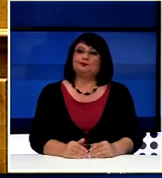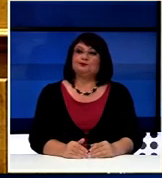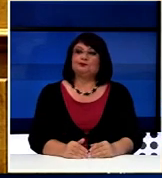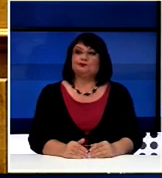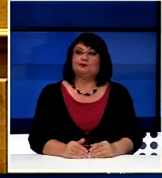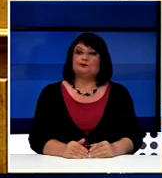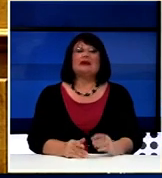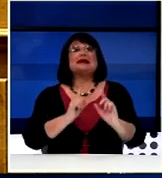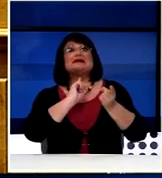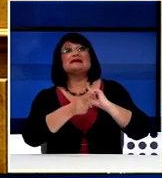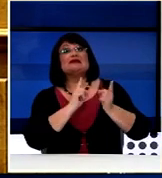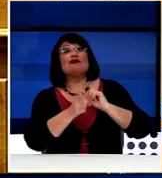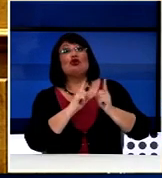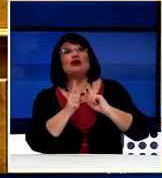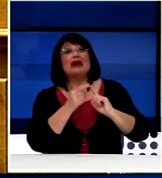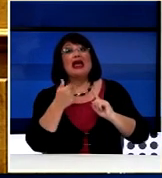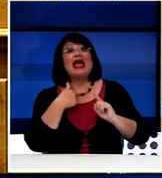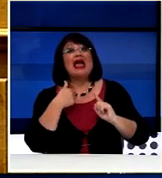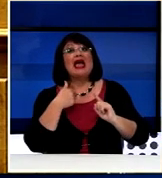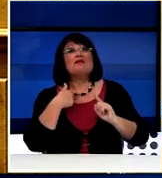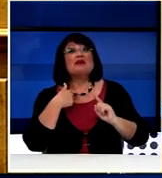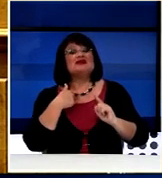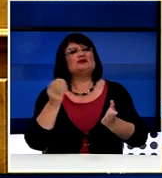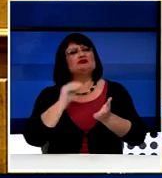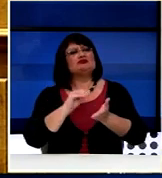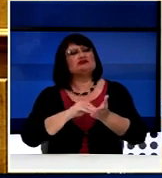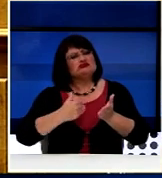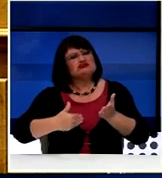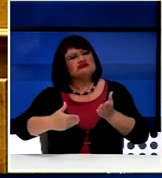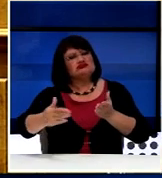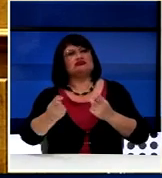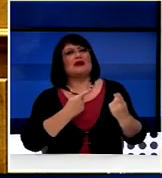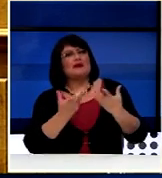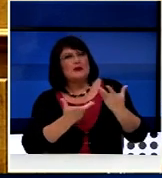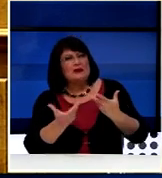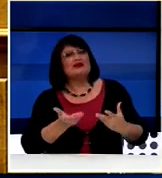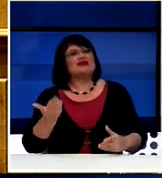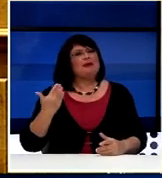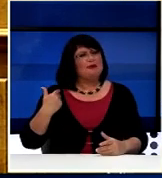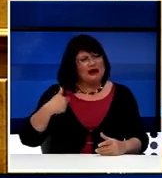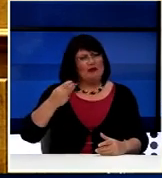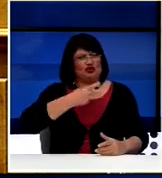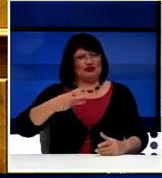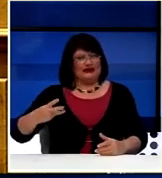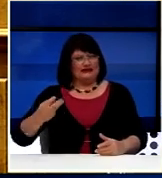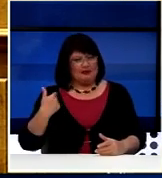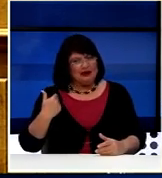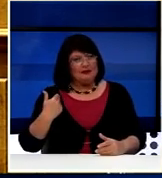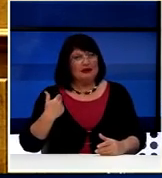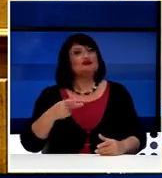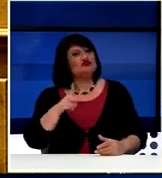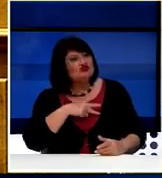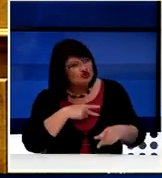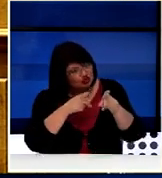συμφωνία την οποία εμείς διαπραγματευτήκαμε όντως σε πολλούς γύρους και πιο πριν από εμάς διαπραγματεύτηκε. Και καλά